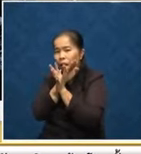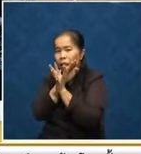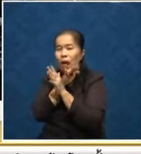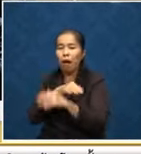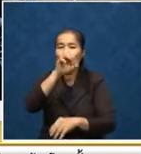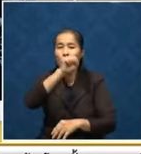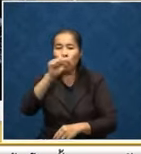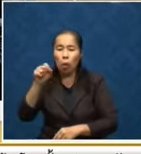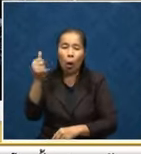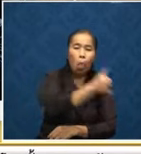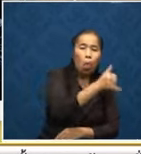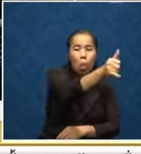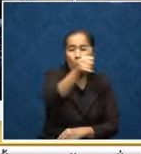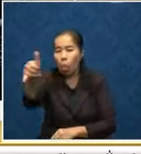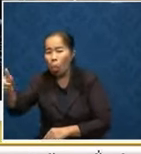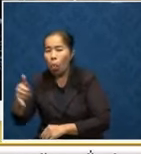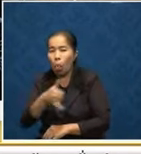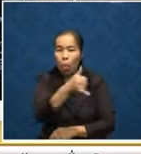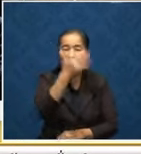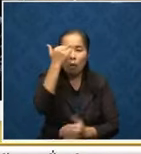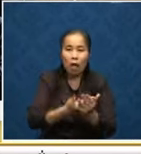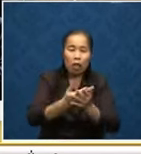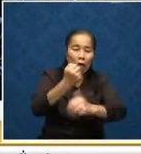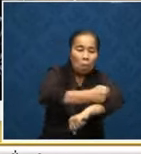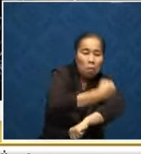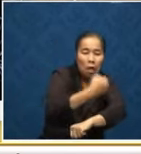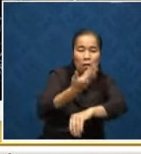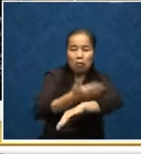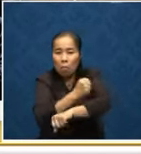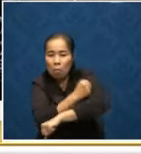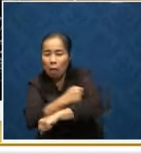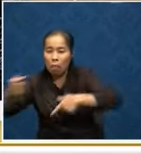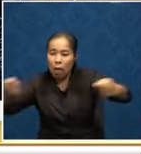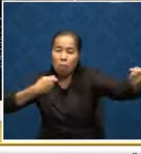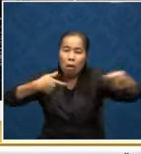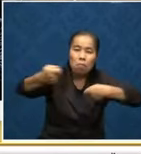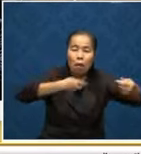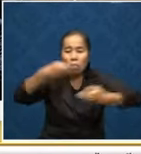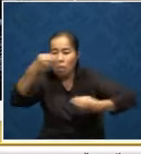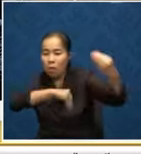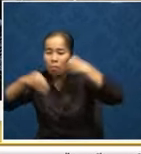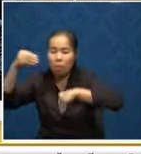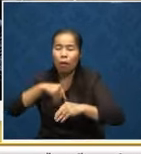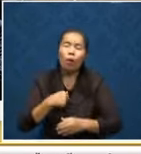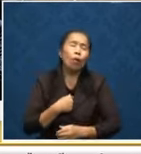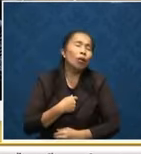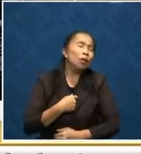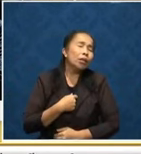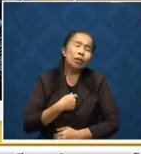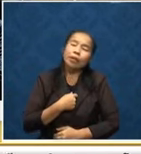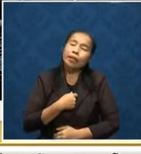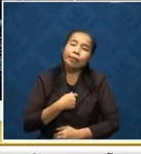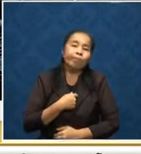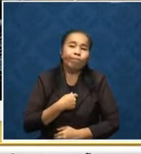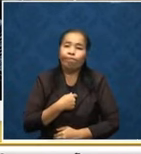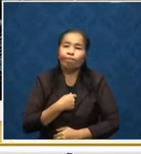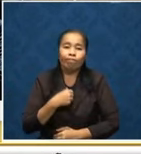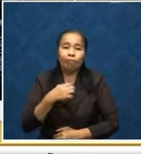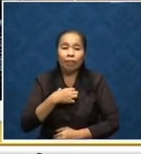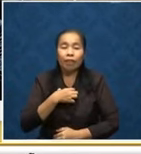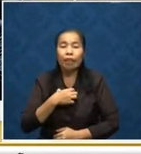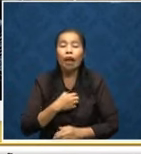งประชุมห้องนู้นห้องนี้เพื่อรับเบี้ยเลี้ยงรับเบี้ยประชุมกันตรงนี้ผมก็อยากฝากไว้ให้ท่านประ